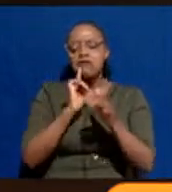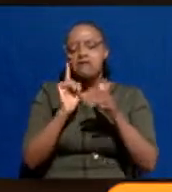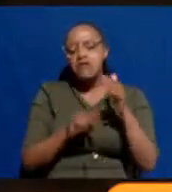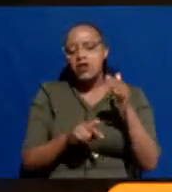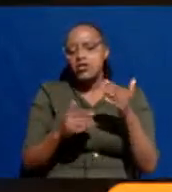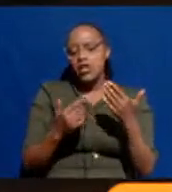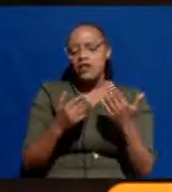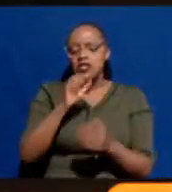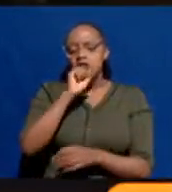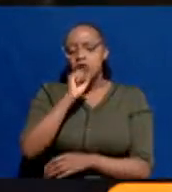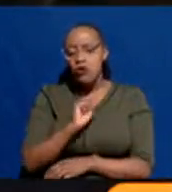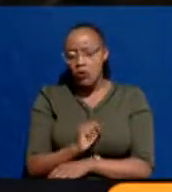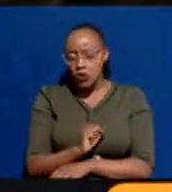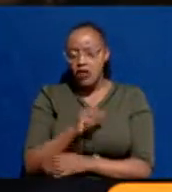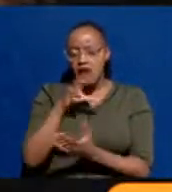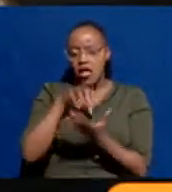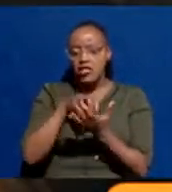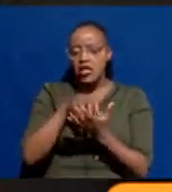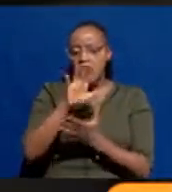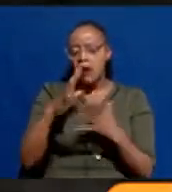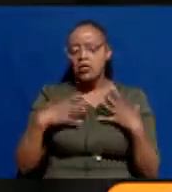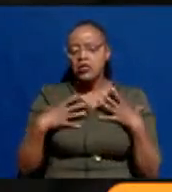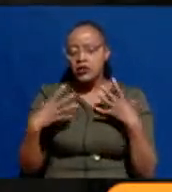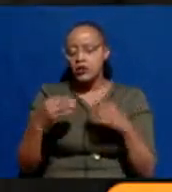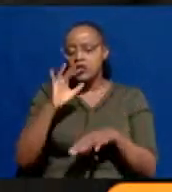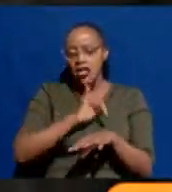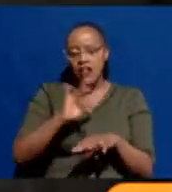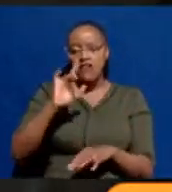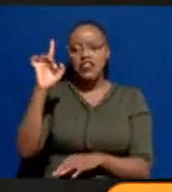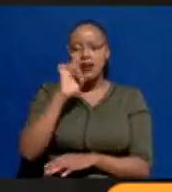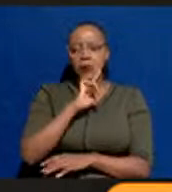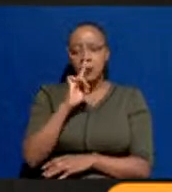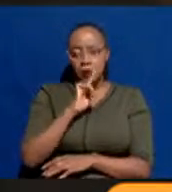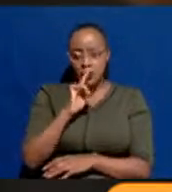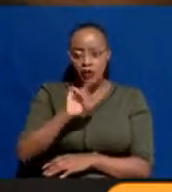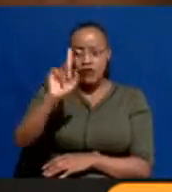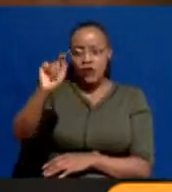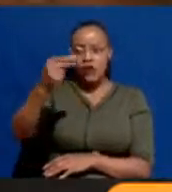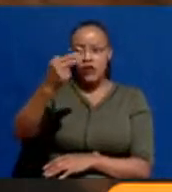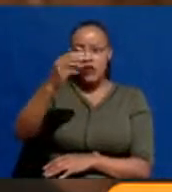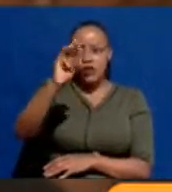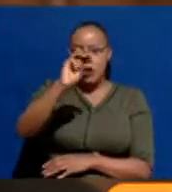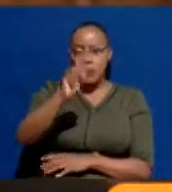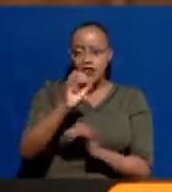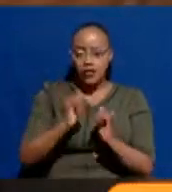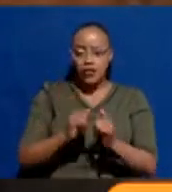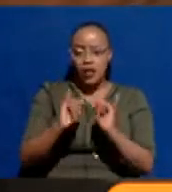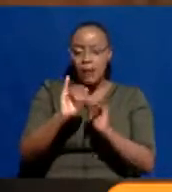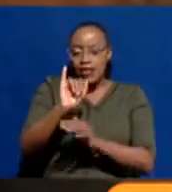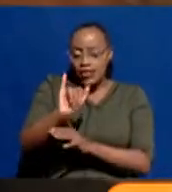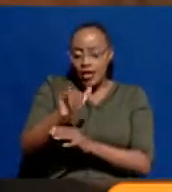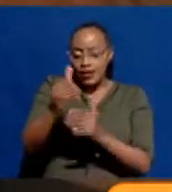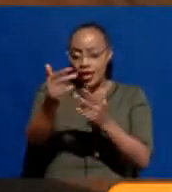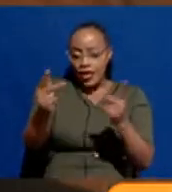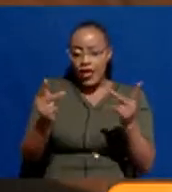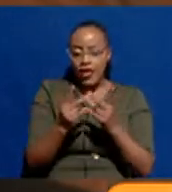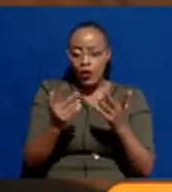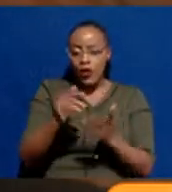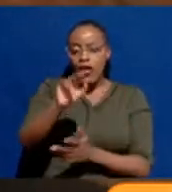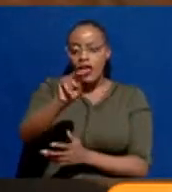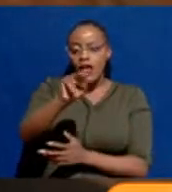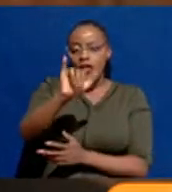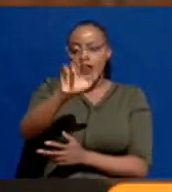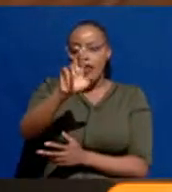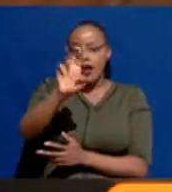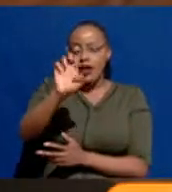kwamba alikuwa mzee na hali yake ya afya imeathirika. Scheller anatuhumiwa kutekeleza unyama huo katika eneo la Nyalenda, kaunti